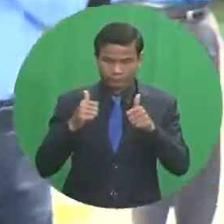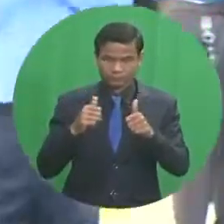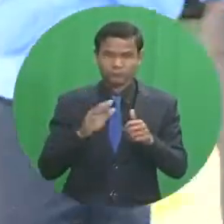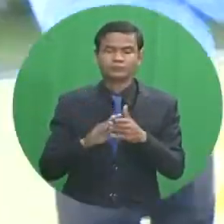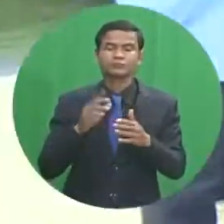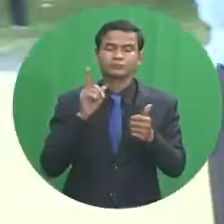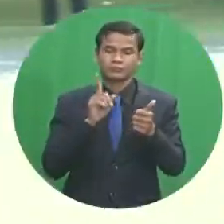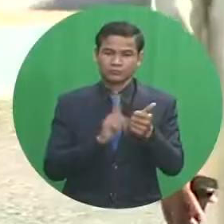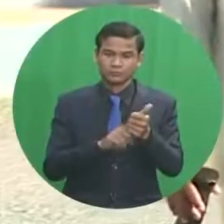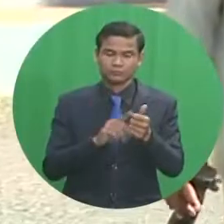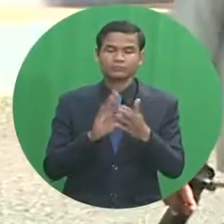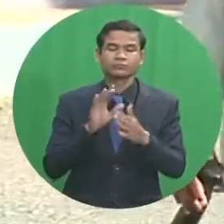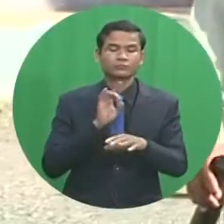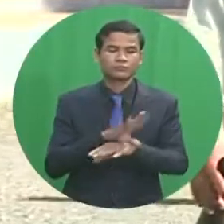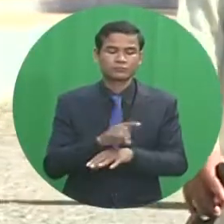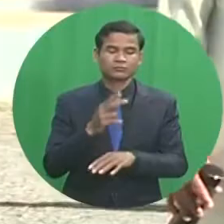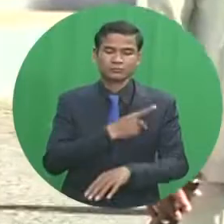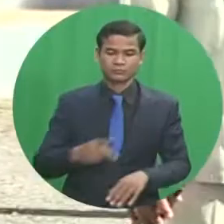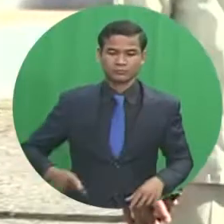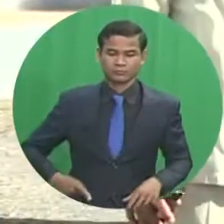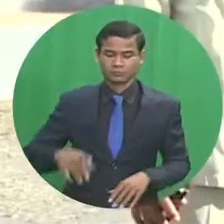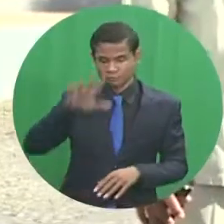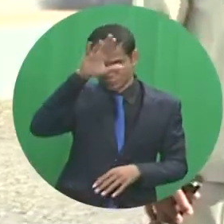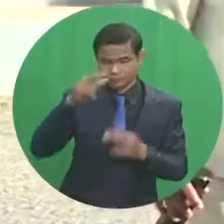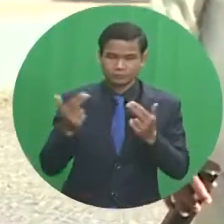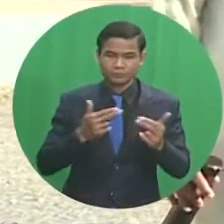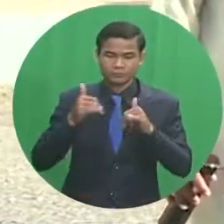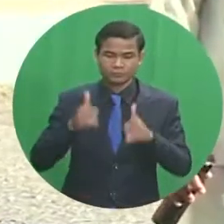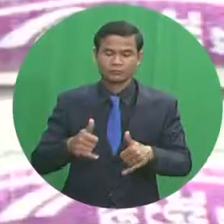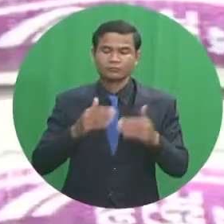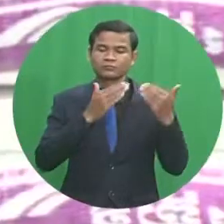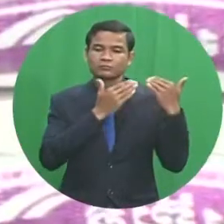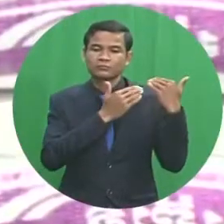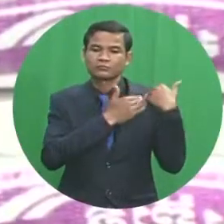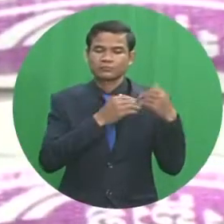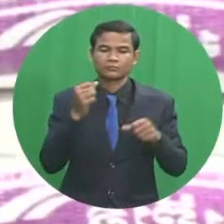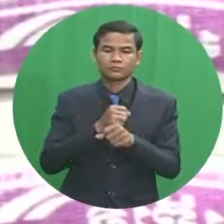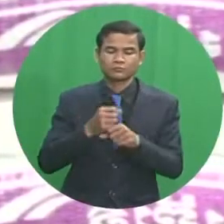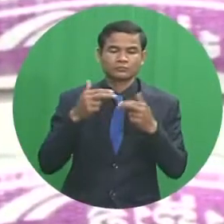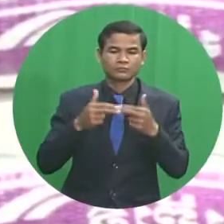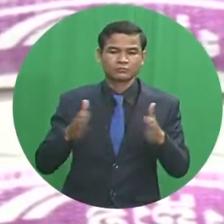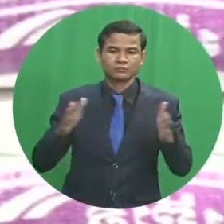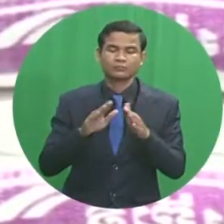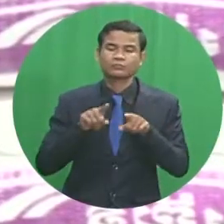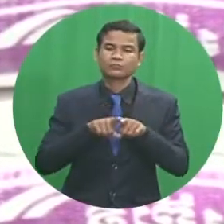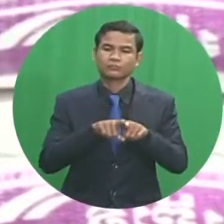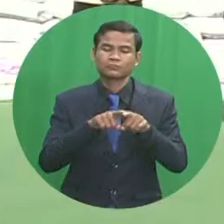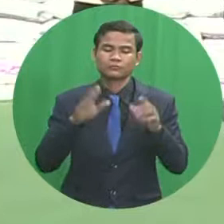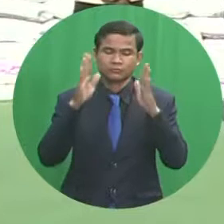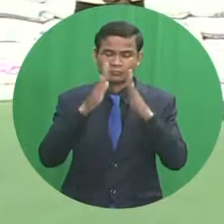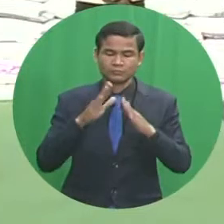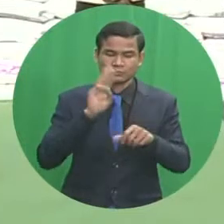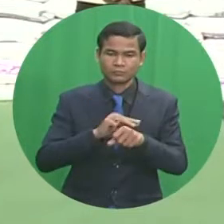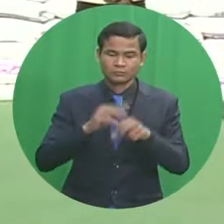អាដាមប្រឹក្សាផ្ទាល់ព្រះមហាក្សត្រនិងជាទេសរដ្ឋមន្ត្រីទទួលបន្ទុកកិច្ចការទូតអមក្រសួងព្រះបរមរាជវាំ